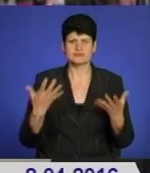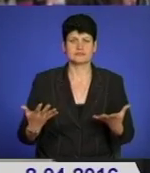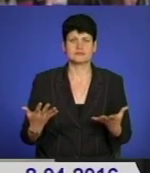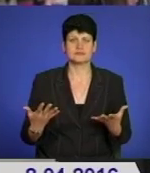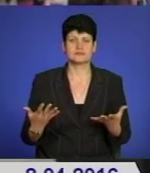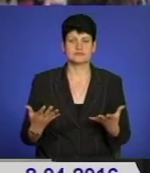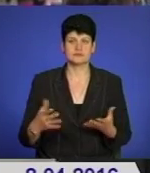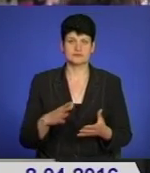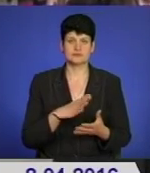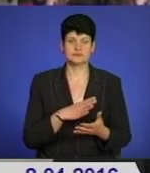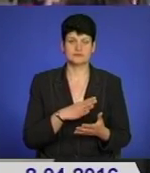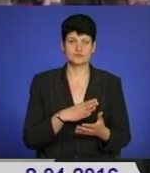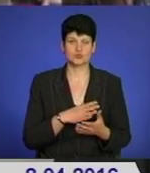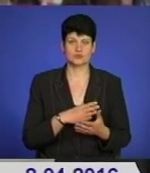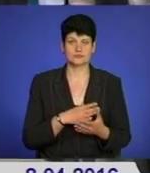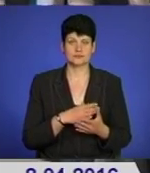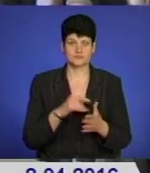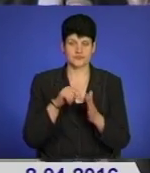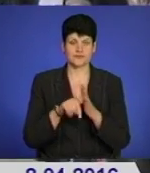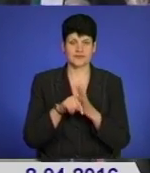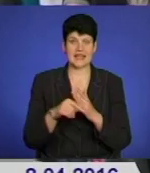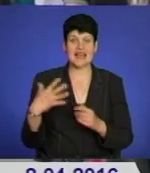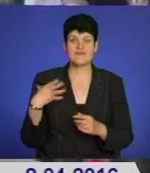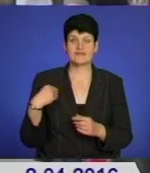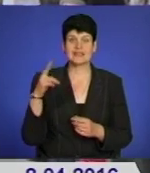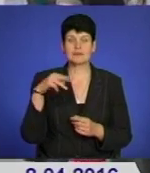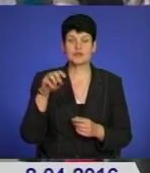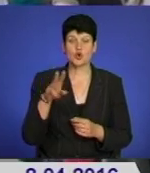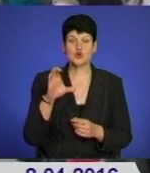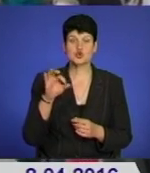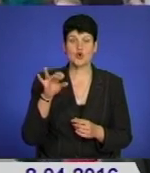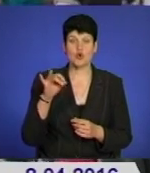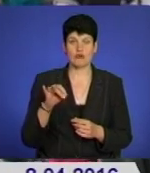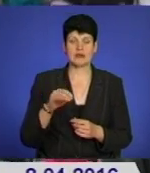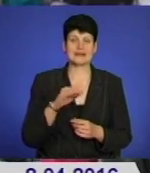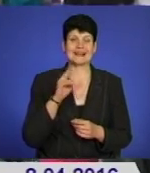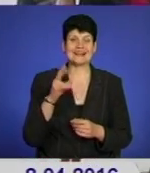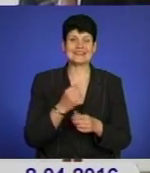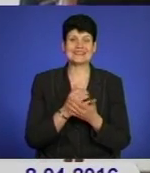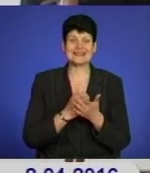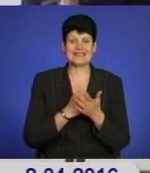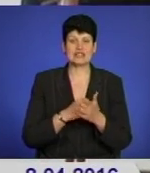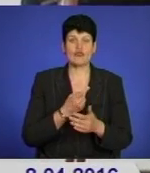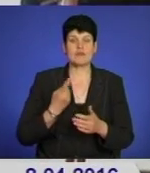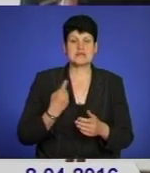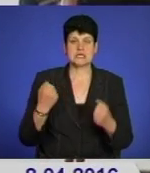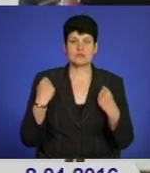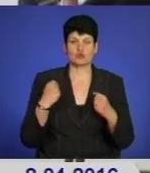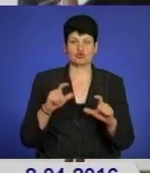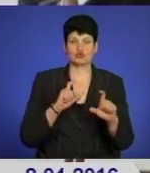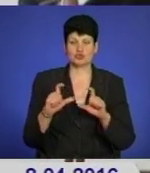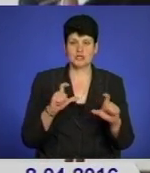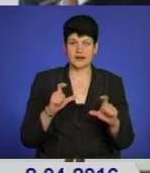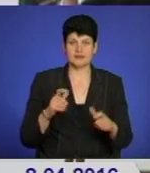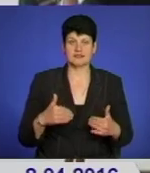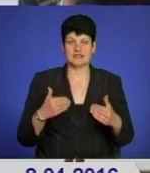щоб було з толком. Львів'янин Дмитро Сорока – кандидат в майстри спорту шахів. Гру любить з дитинства, надає